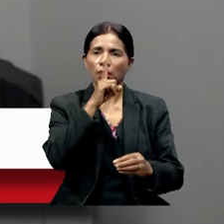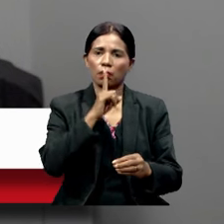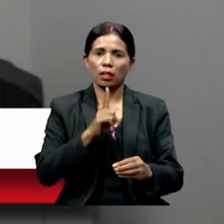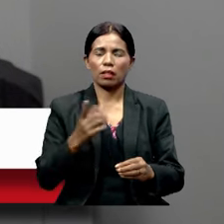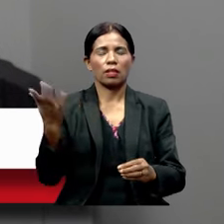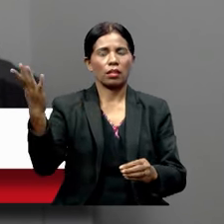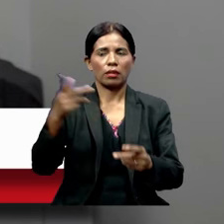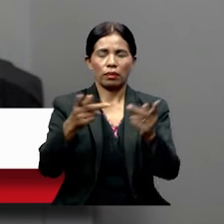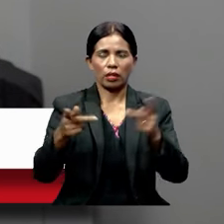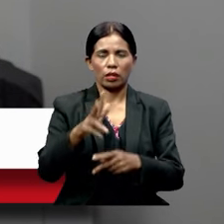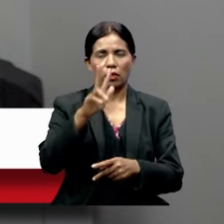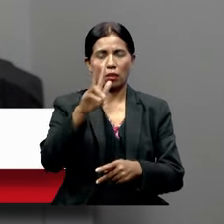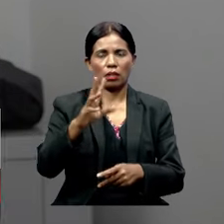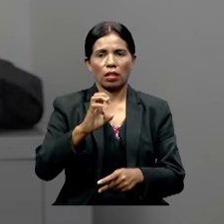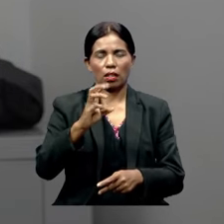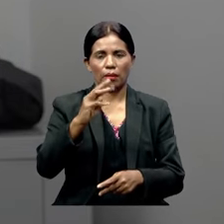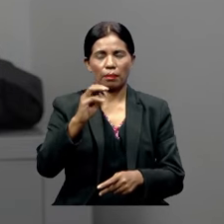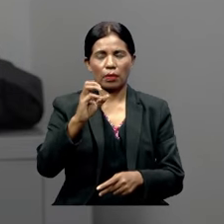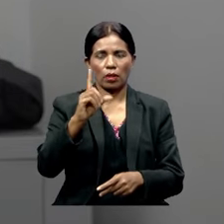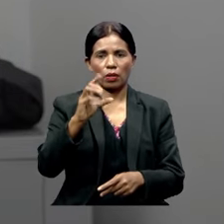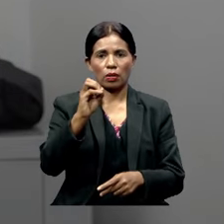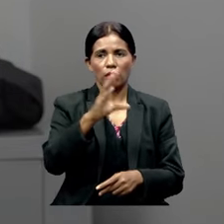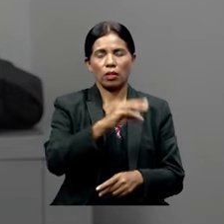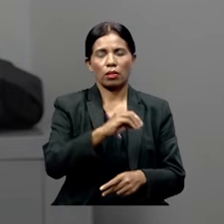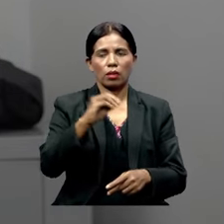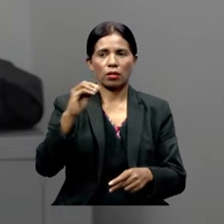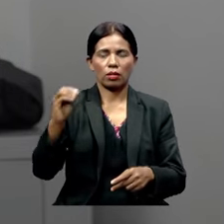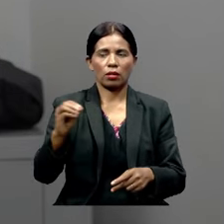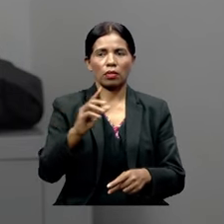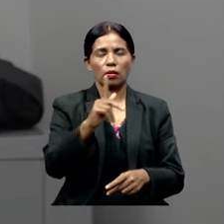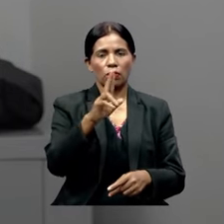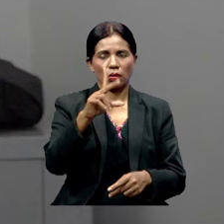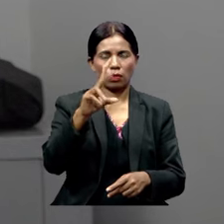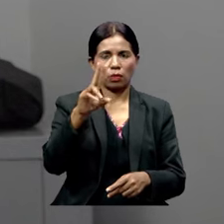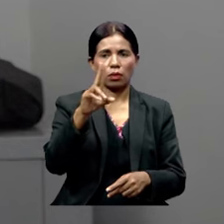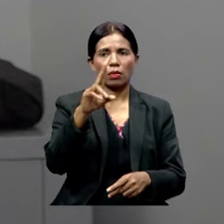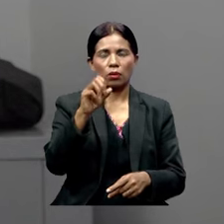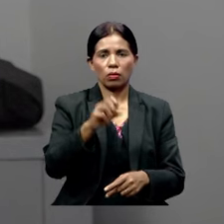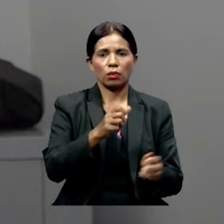sa elem loi fo samia nu kulhu ni bemak tu terplanu